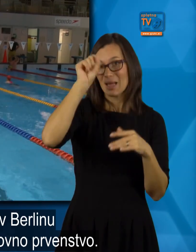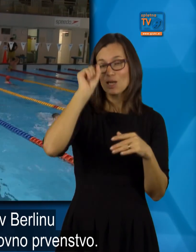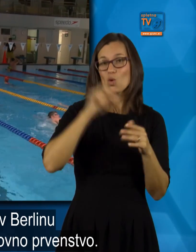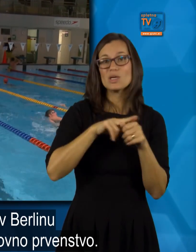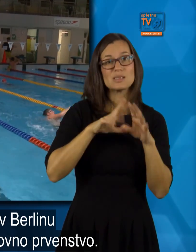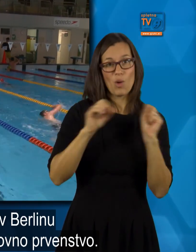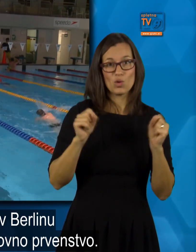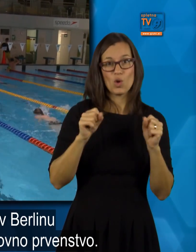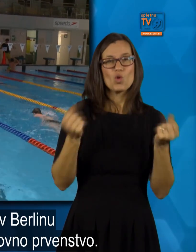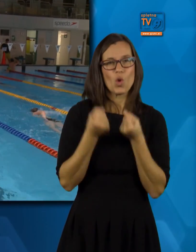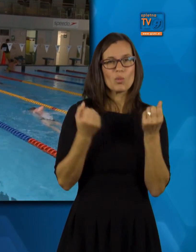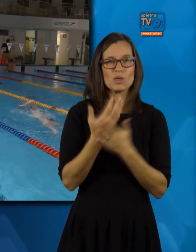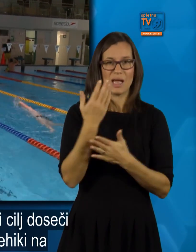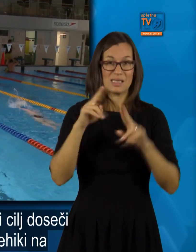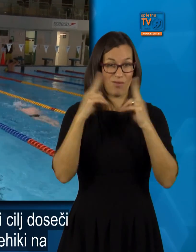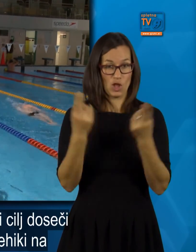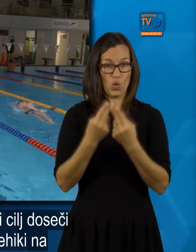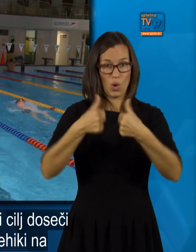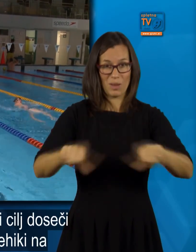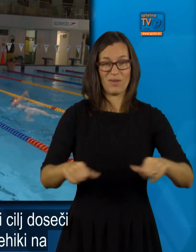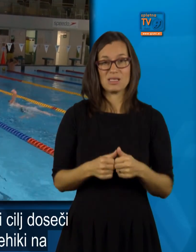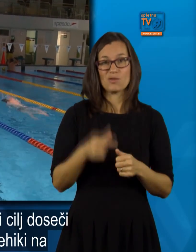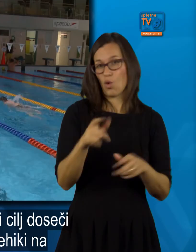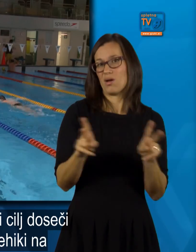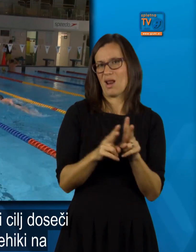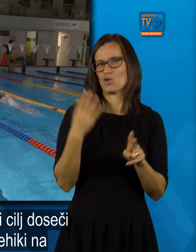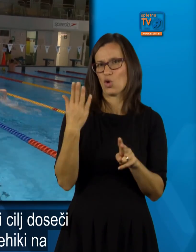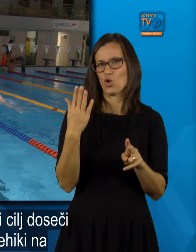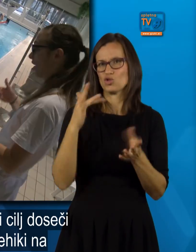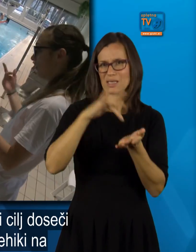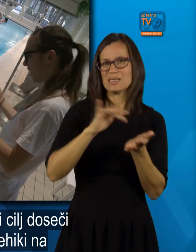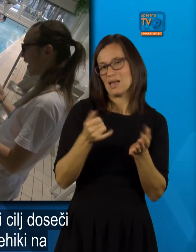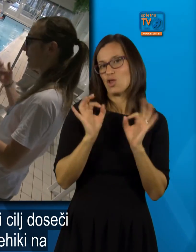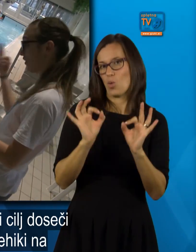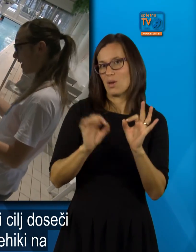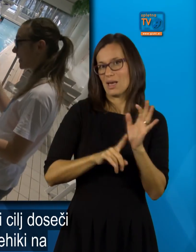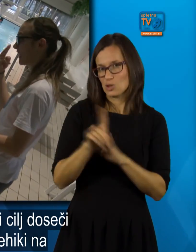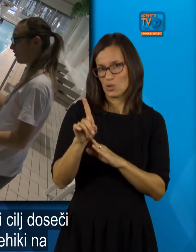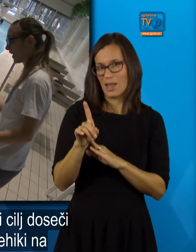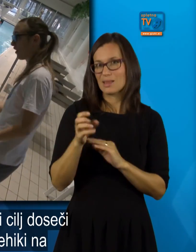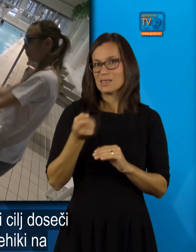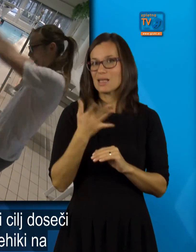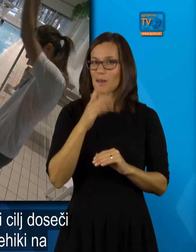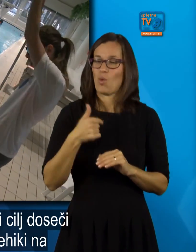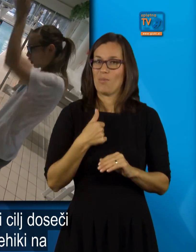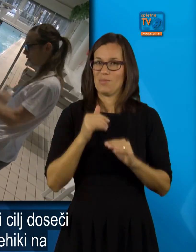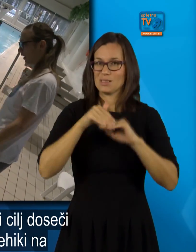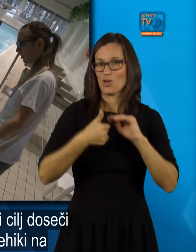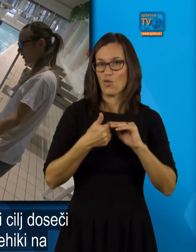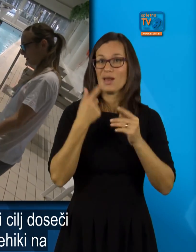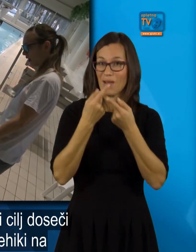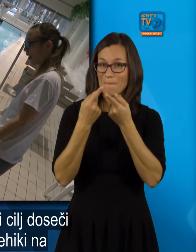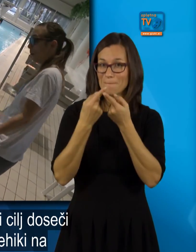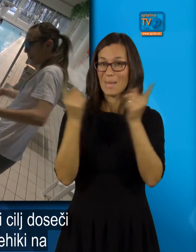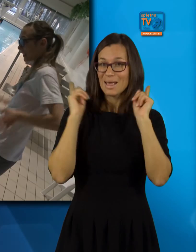za svetovno prvenstvo. Tako da nek tak kratkoročni cilj je nek zelo dober rezultat, s katerim bom